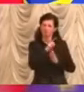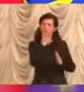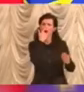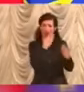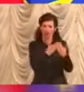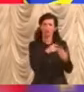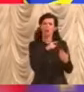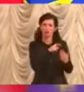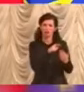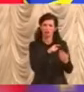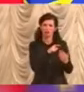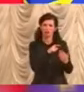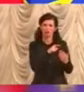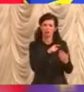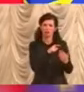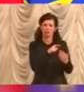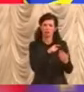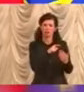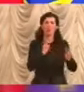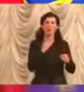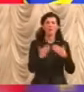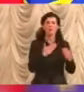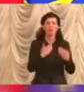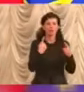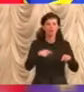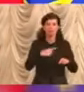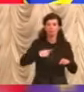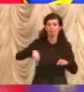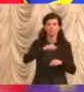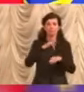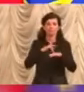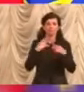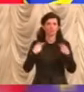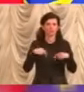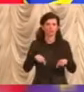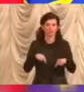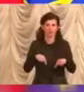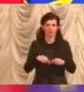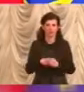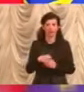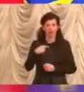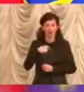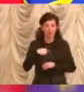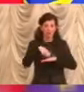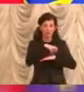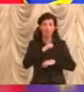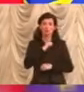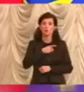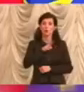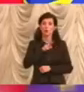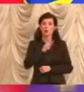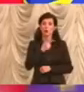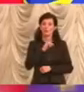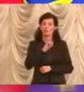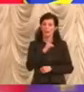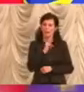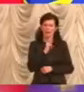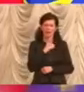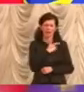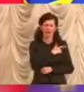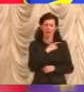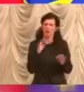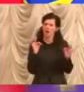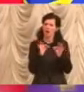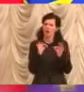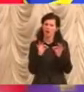che stiamo vivendo su questo il ministro quartieri siamo pienamente d'accordo anche se qualche volta qualche